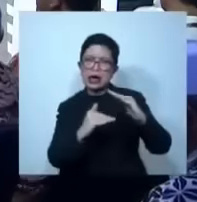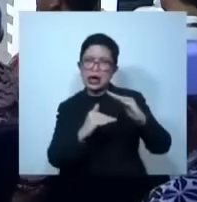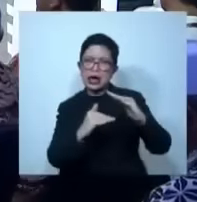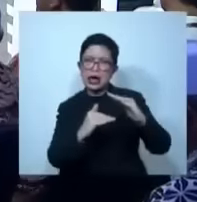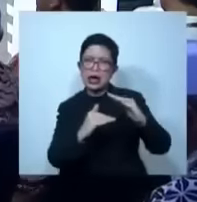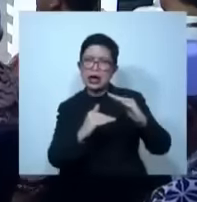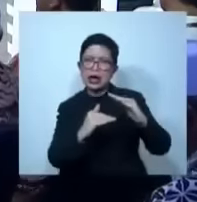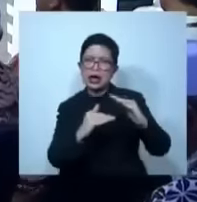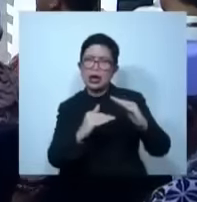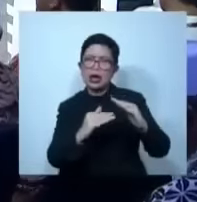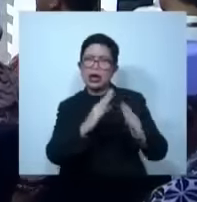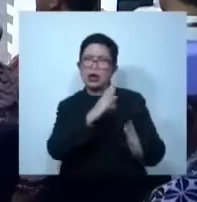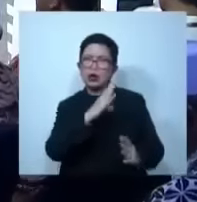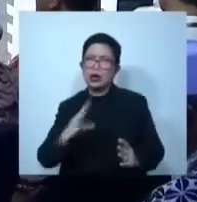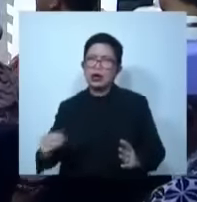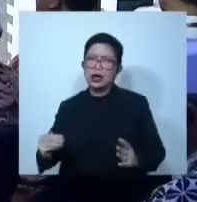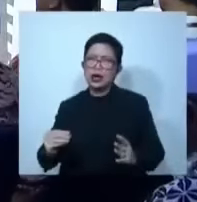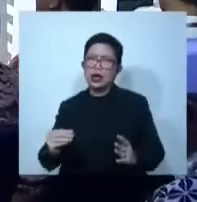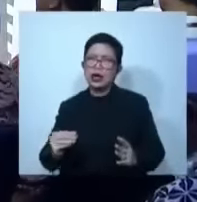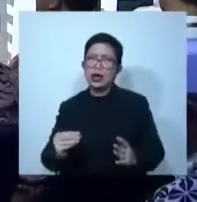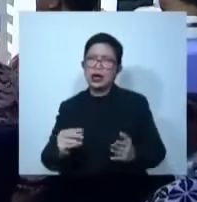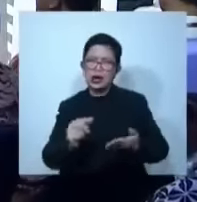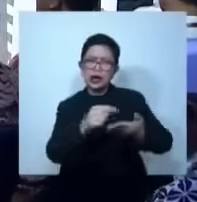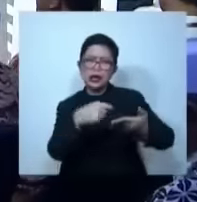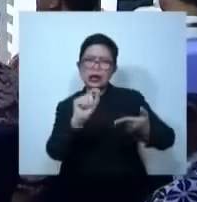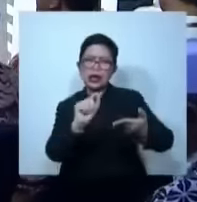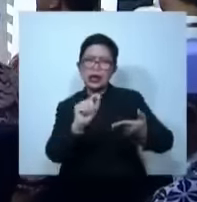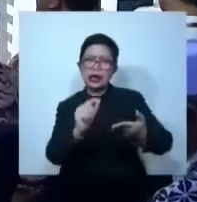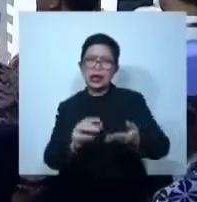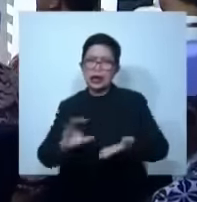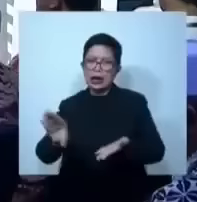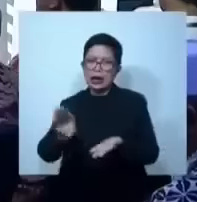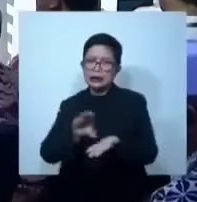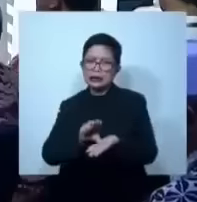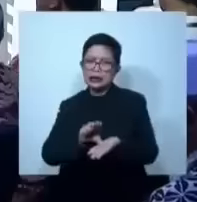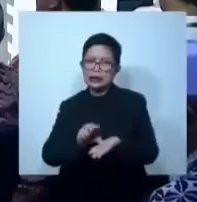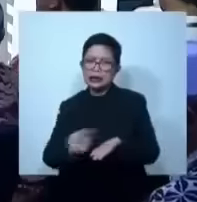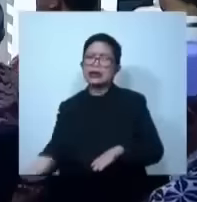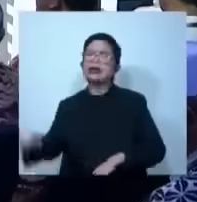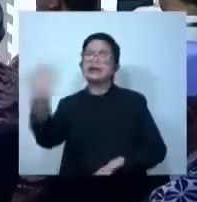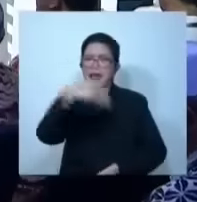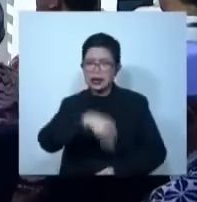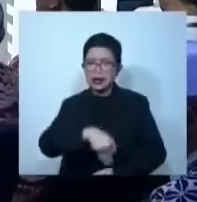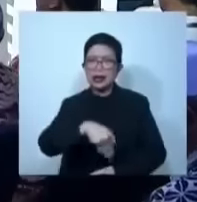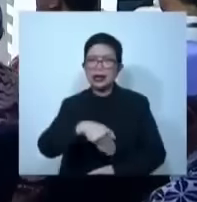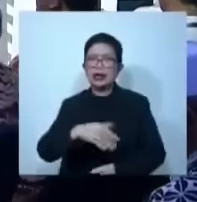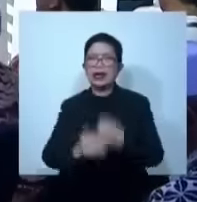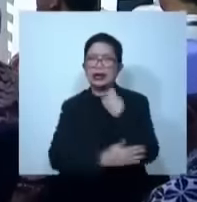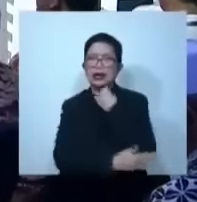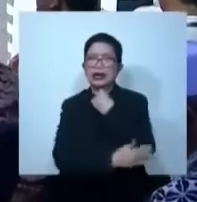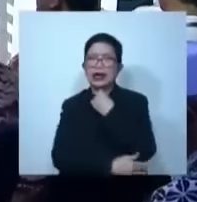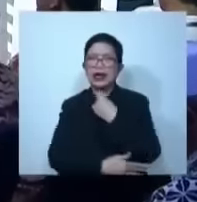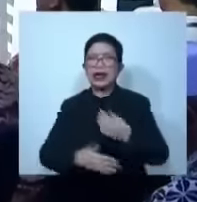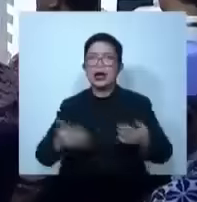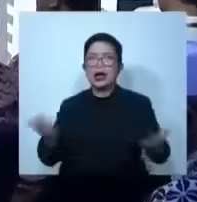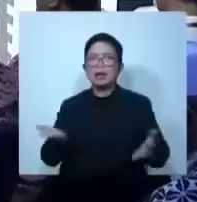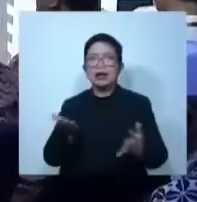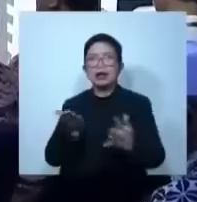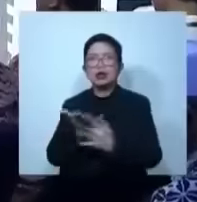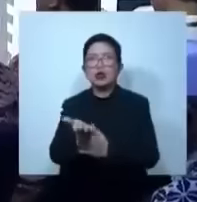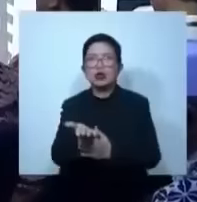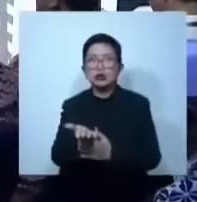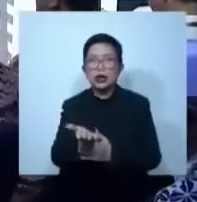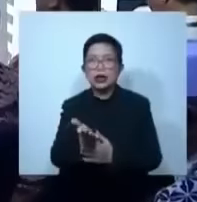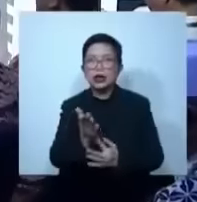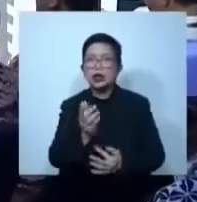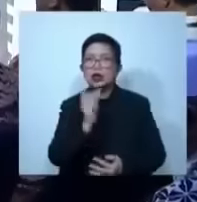angka pengembalian aset. Pertanyaan, apa terobosan yang akan Anda lakukan